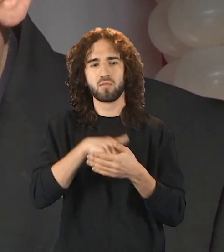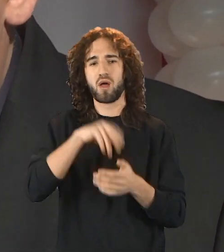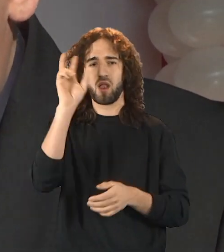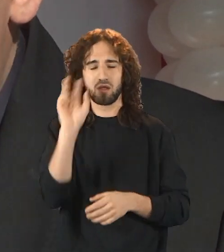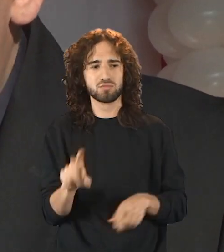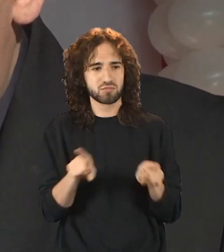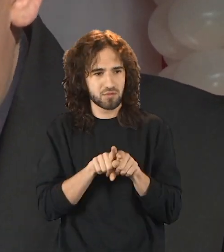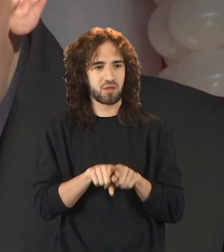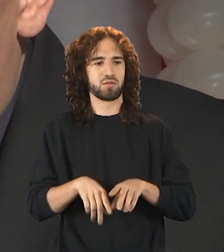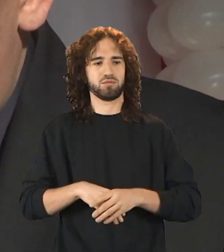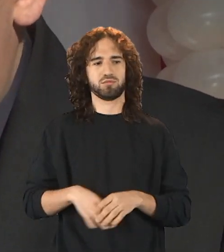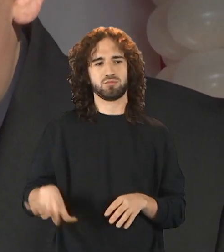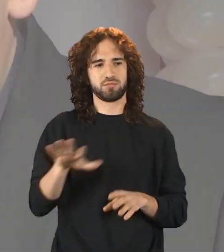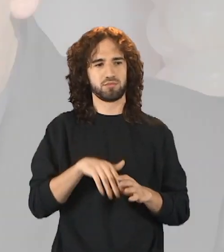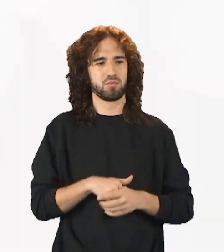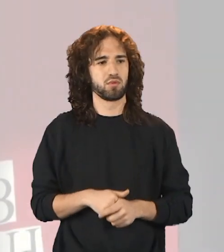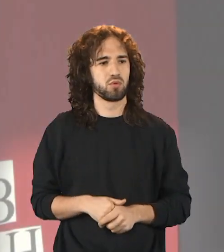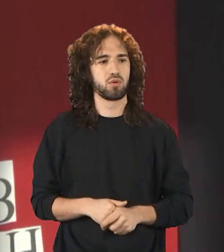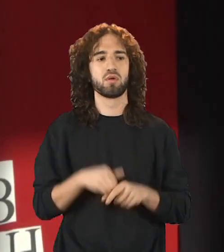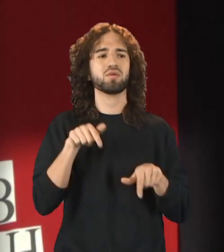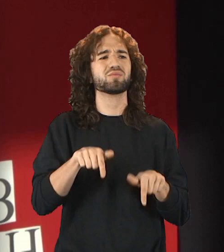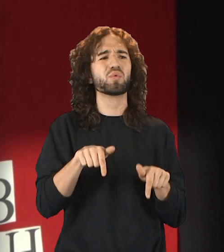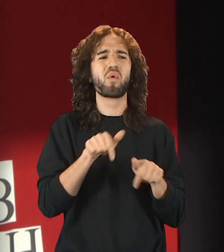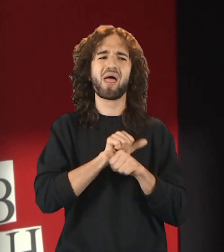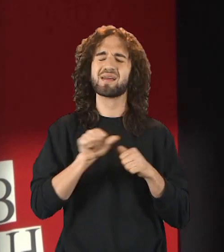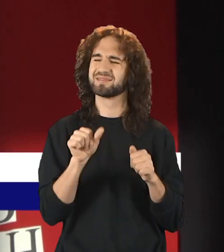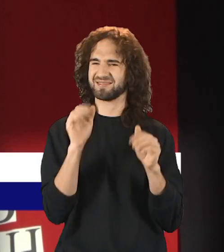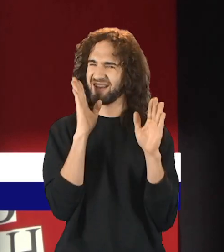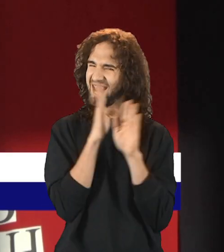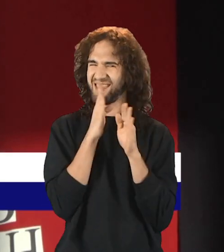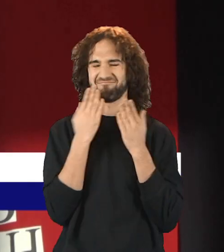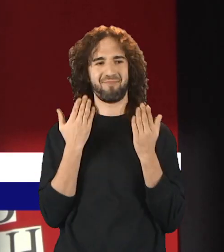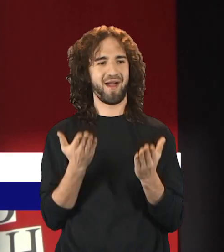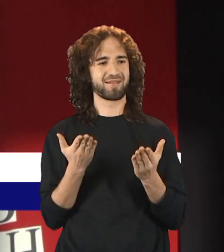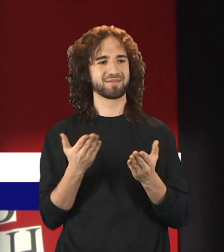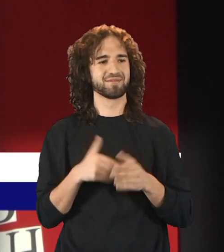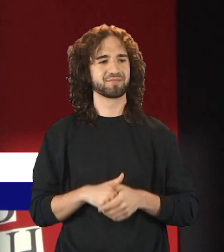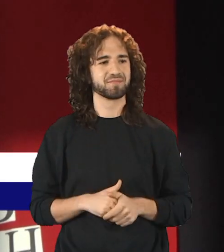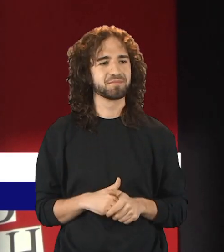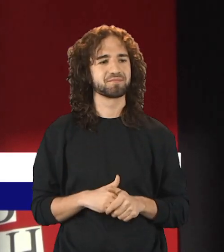opiekuńczo-wychowawcze z Raciborza. U nas również dzisiaj goszczą. Tutaj w tej placówce jest klimat. Tu jest